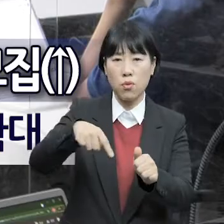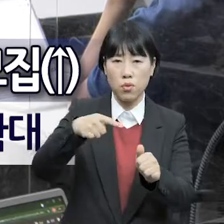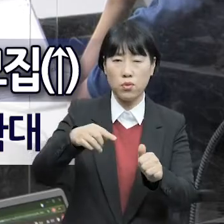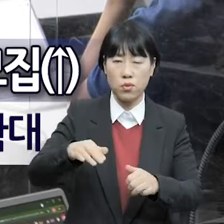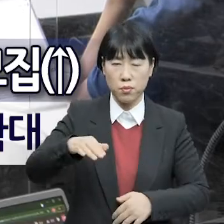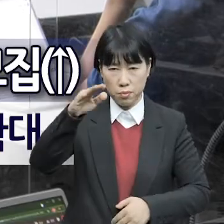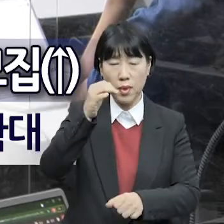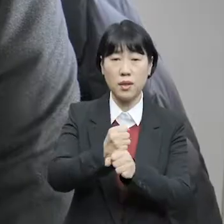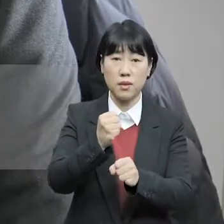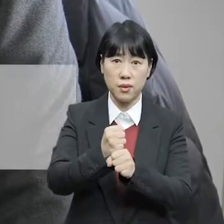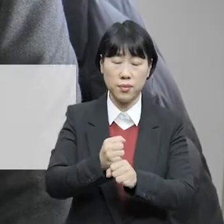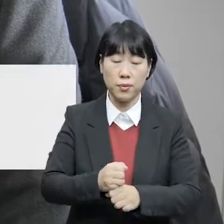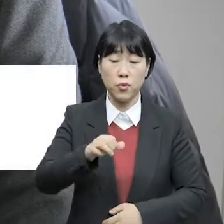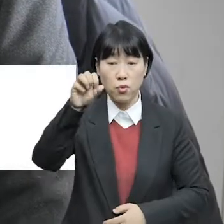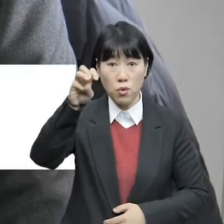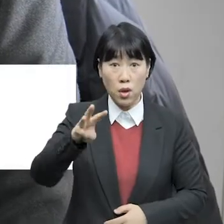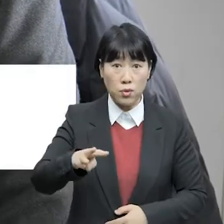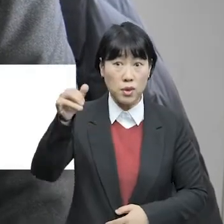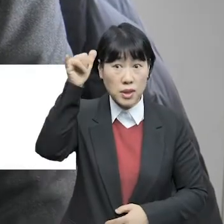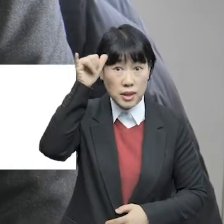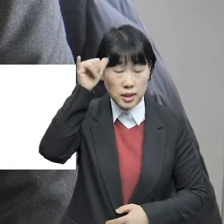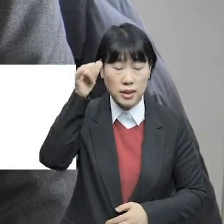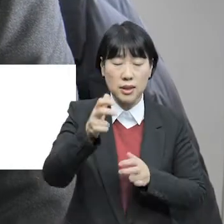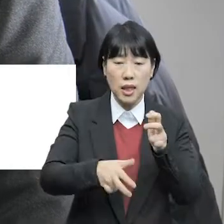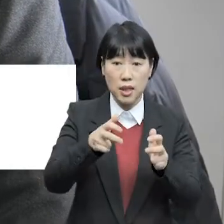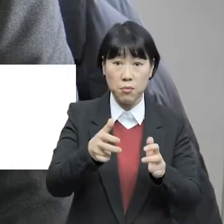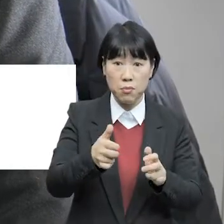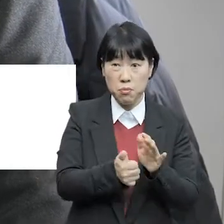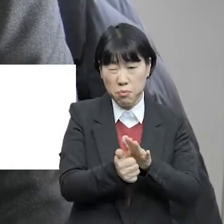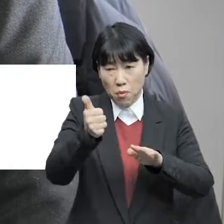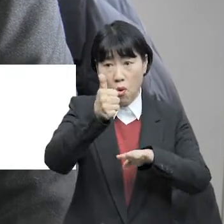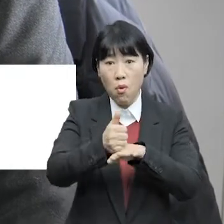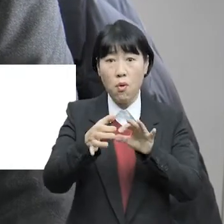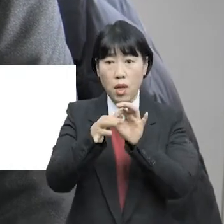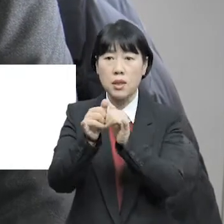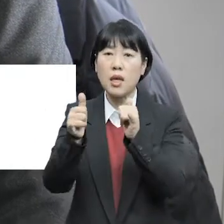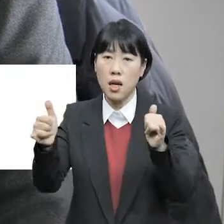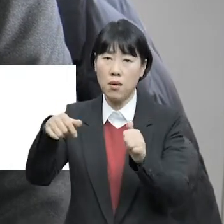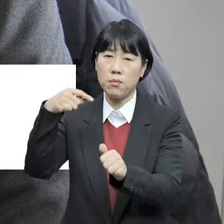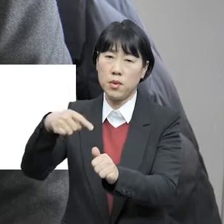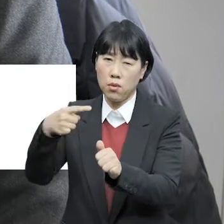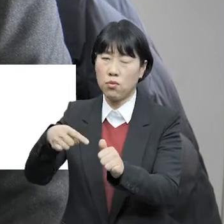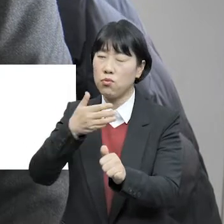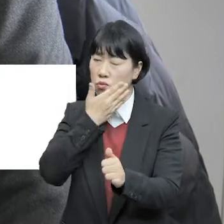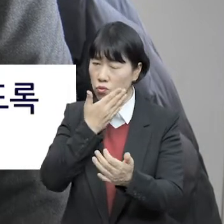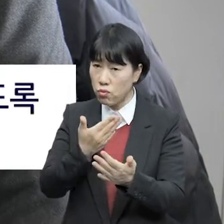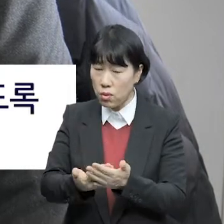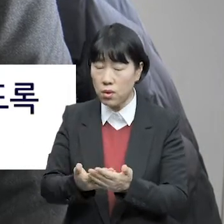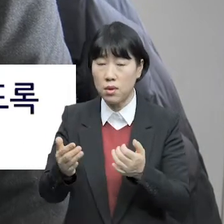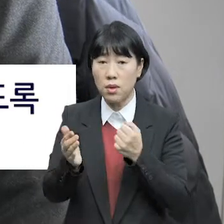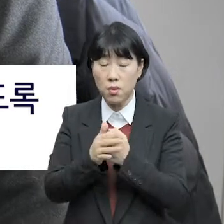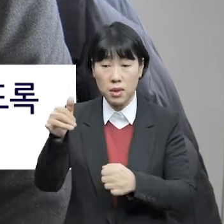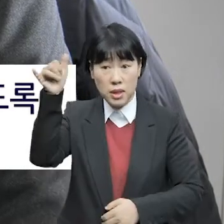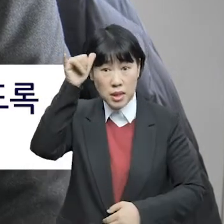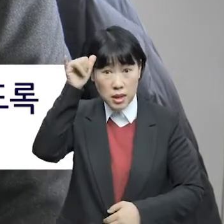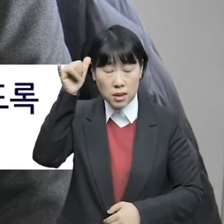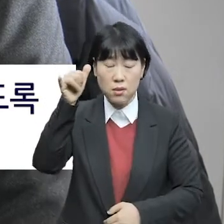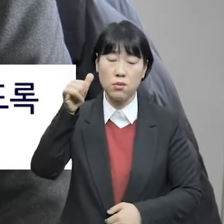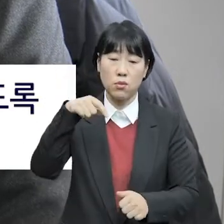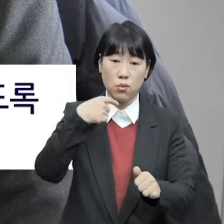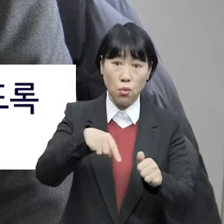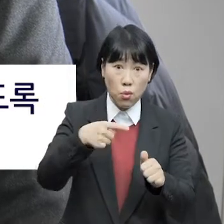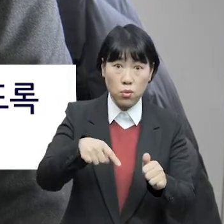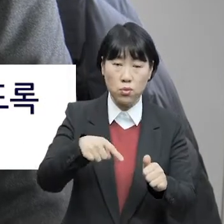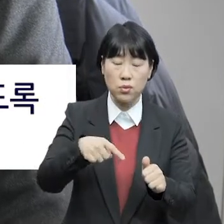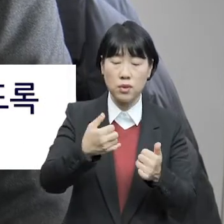양성합니다. 광주 인공지능 산업의 성패는 인재 양성에 달려있다고 해도 과언이 아닌 만큼 인공지능 사관학교